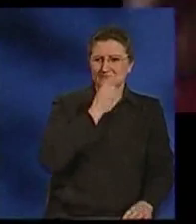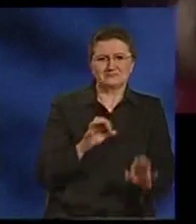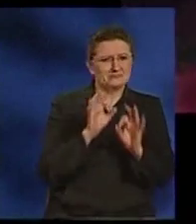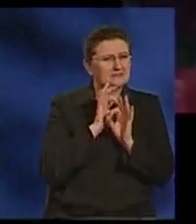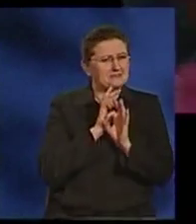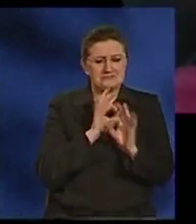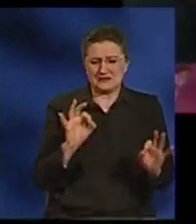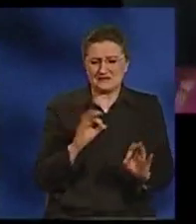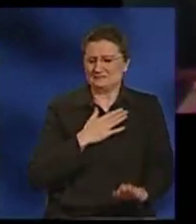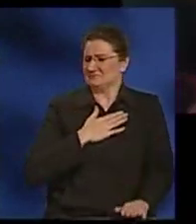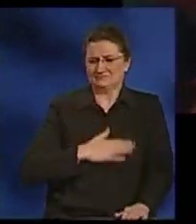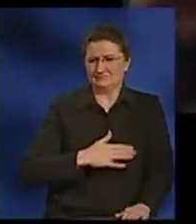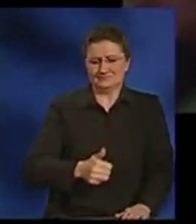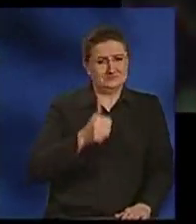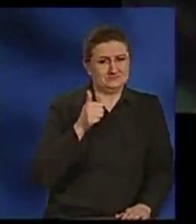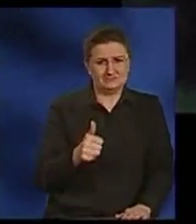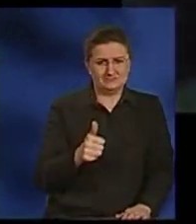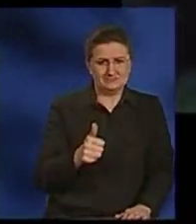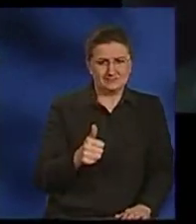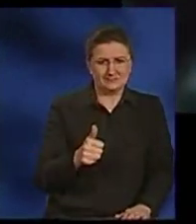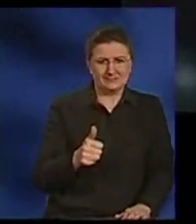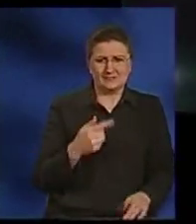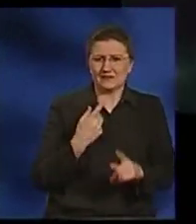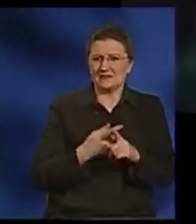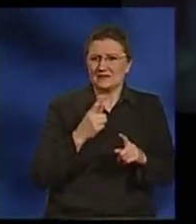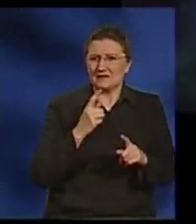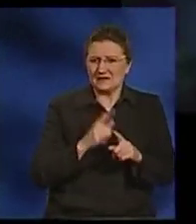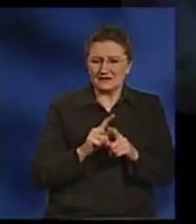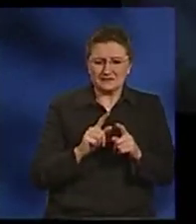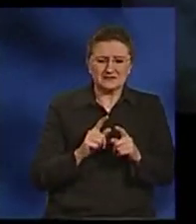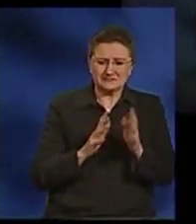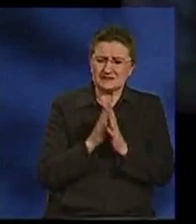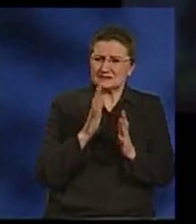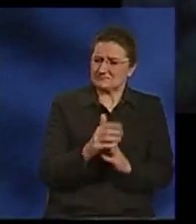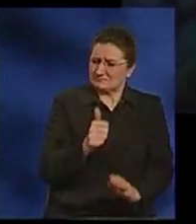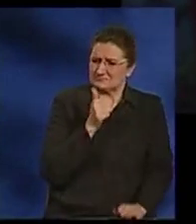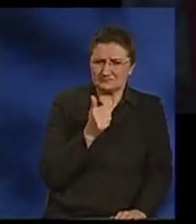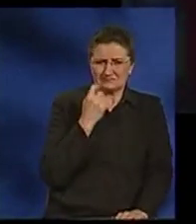Прекрасней всех на свете Вот этот корень, дети Вот этот, вот этот, вот этот Корень, дети